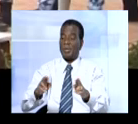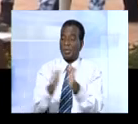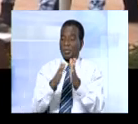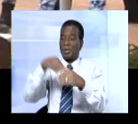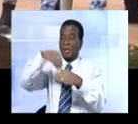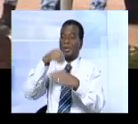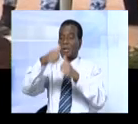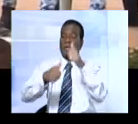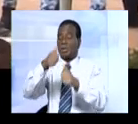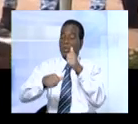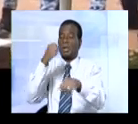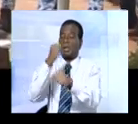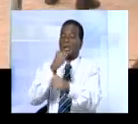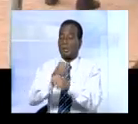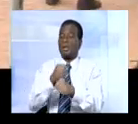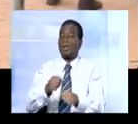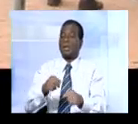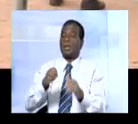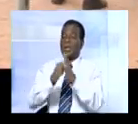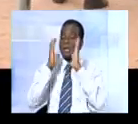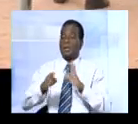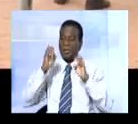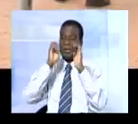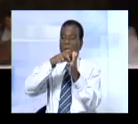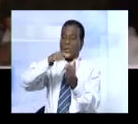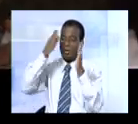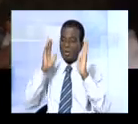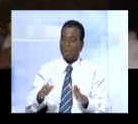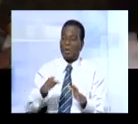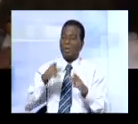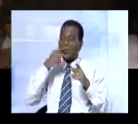travaillent. Élèves, étudiants, parents et enseignants ont tous loué